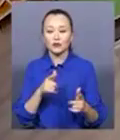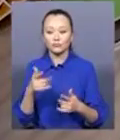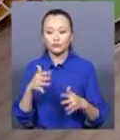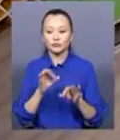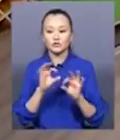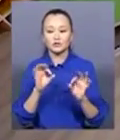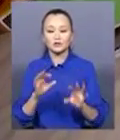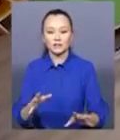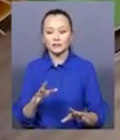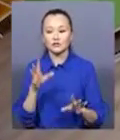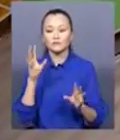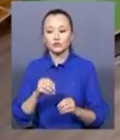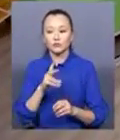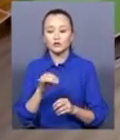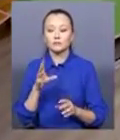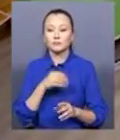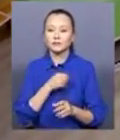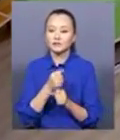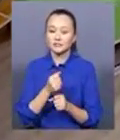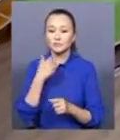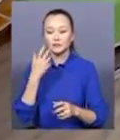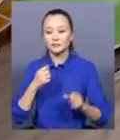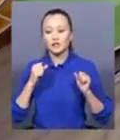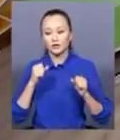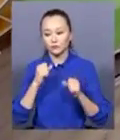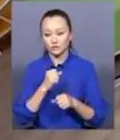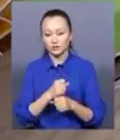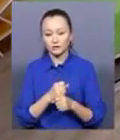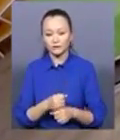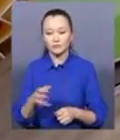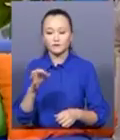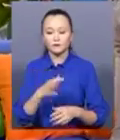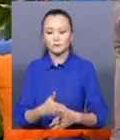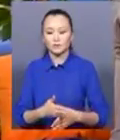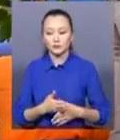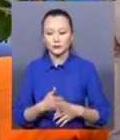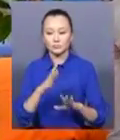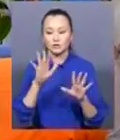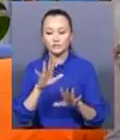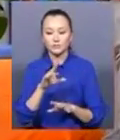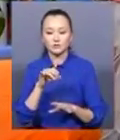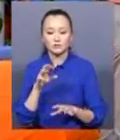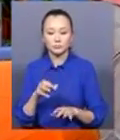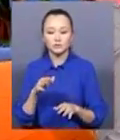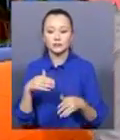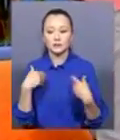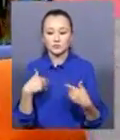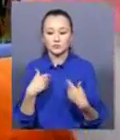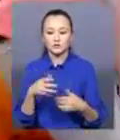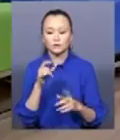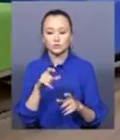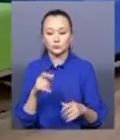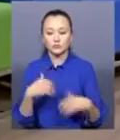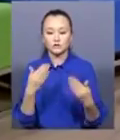готова рассказать, все ли мы делаем правильно, когда делаем зарядку. Ну, а поможет нам... Здравствуй, Дима! Привет. Здравствуйте, дорогие